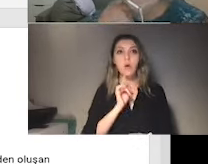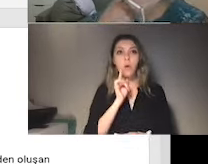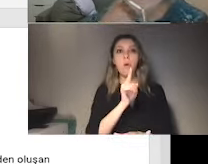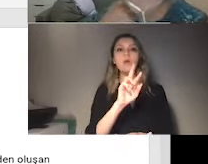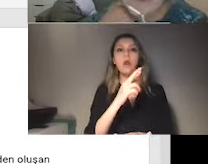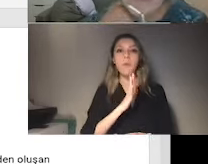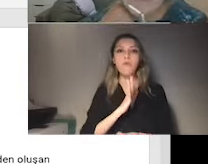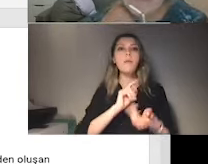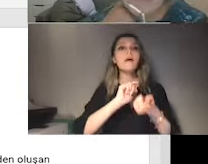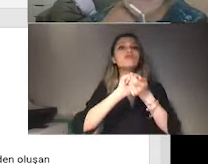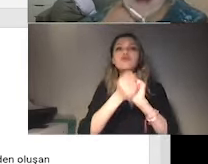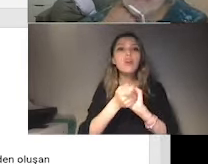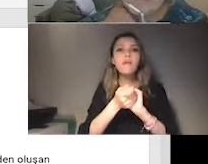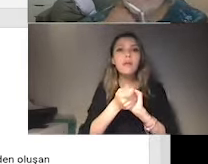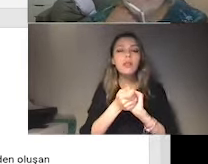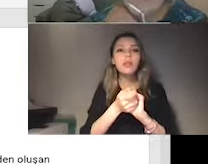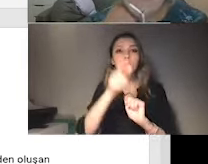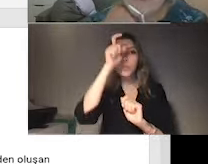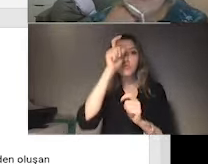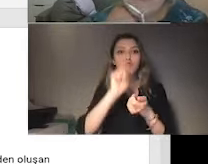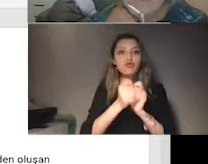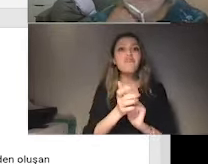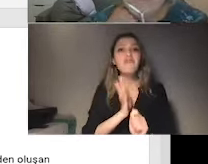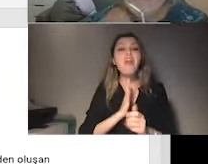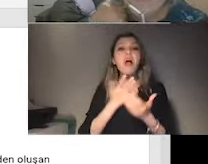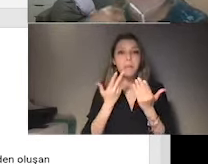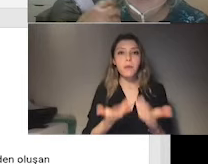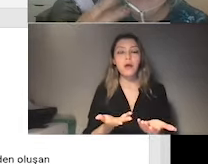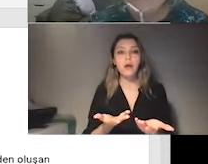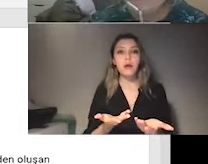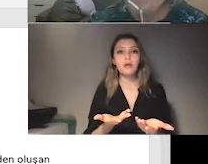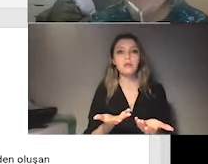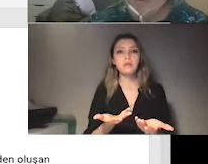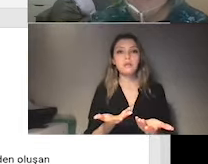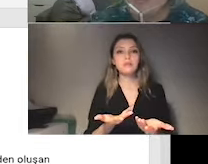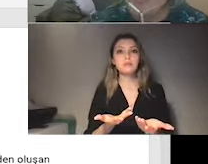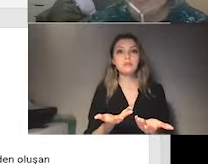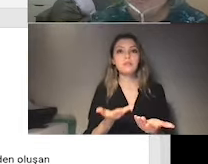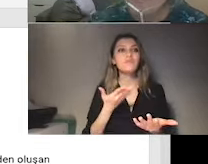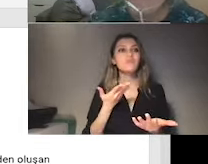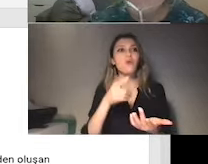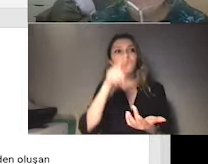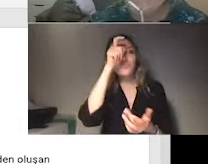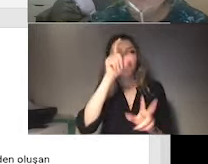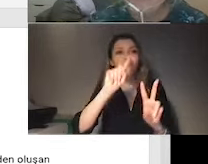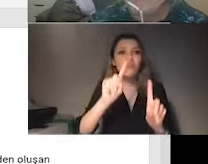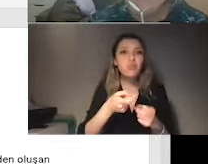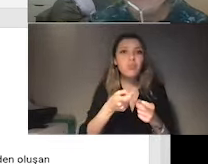var aslında ama onlara da erişmek o kadar zor ki